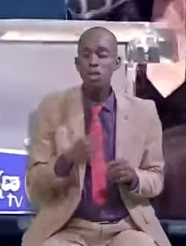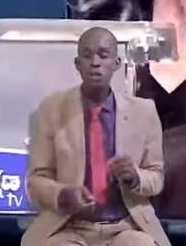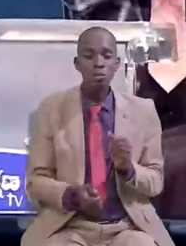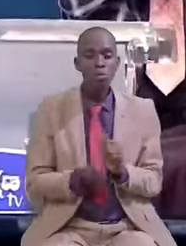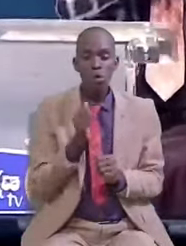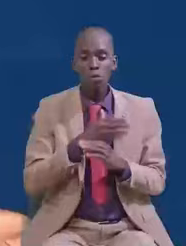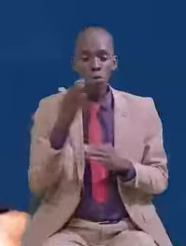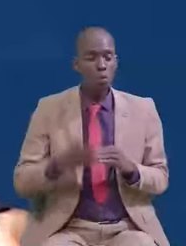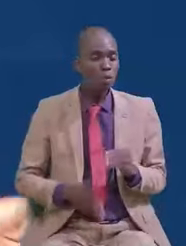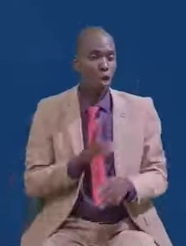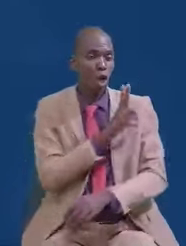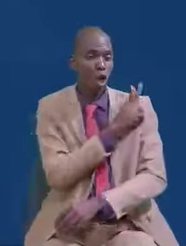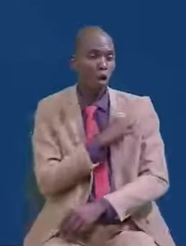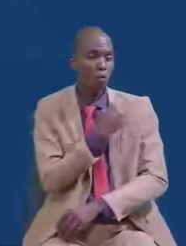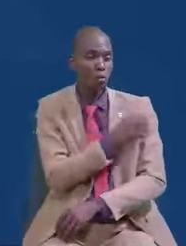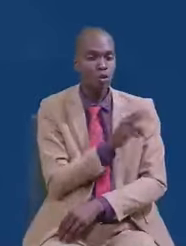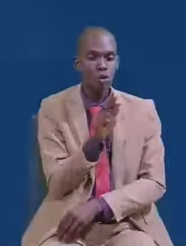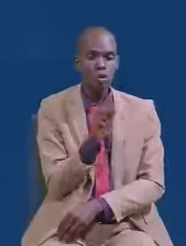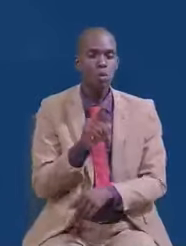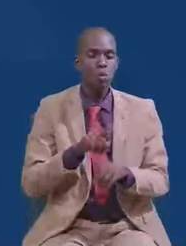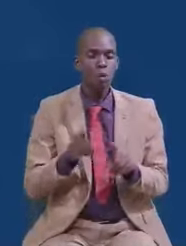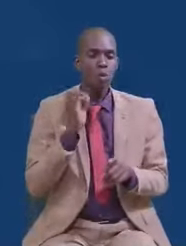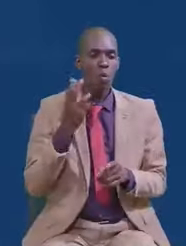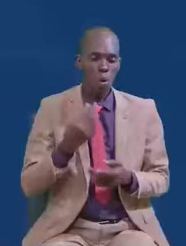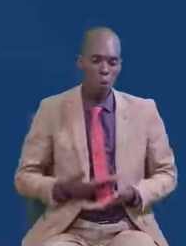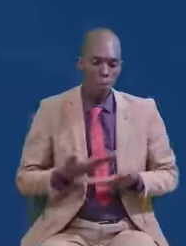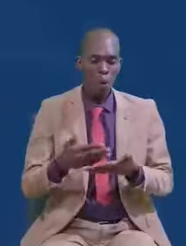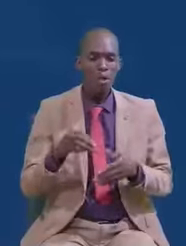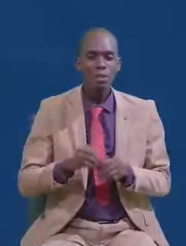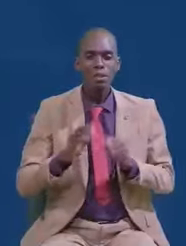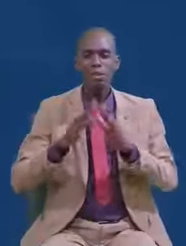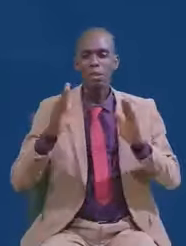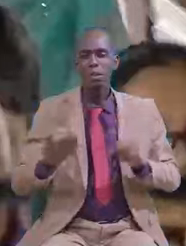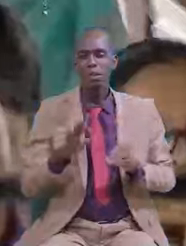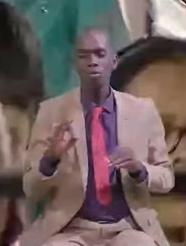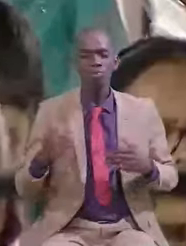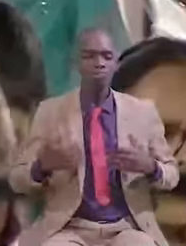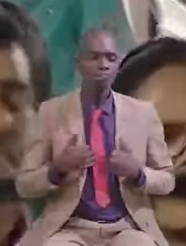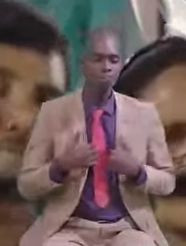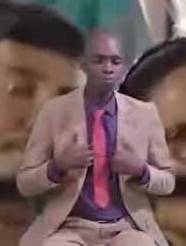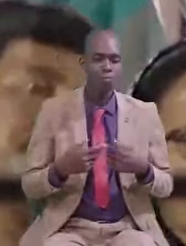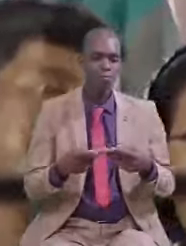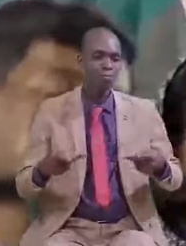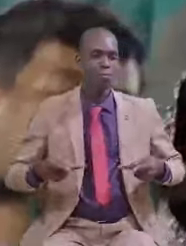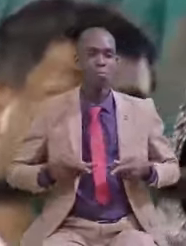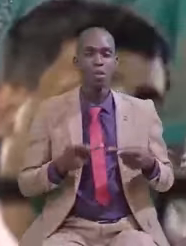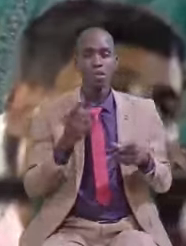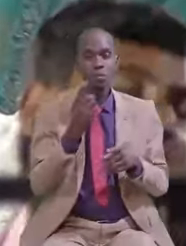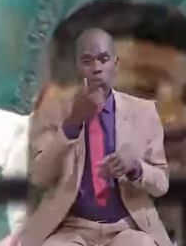Pas à un hôpital de référence, mais dans une crèche à cause de vous. Il a fait tout cela à cause de